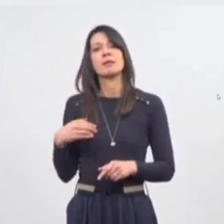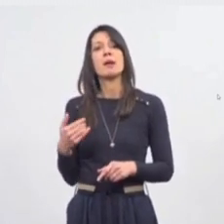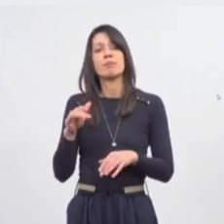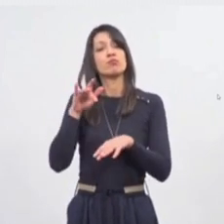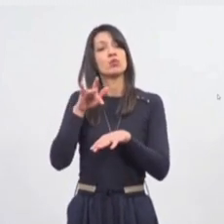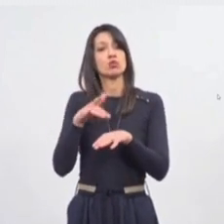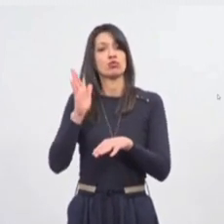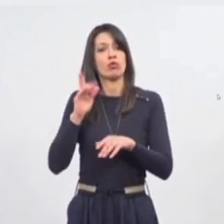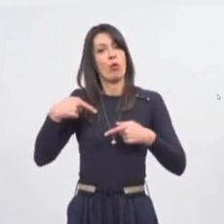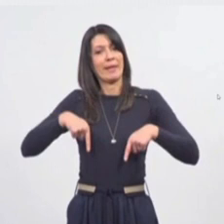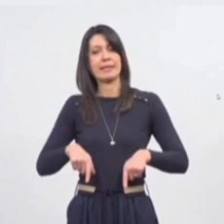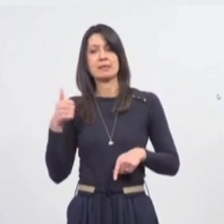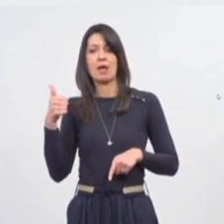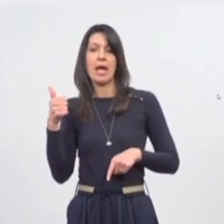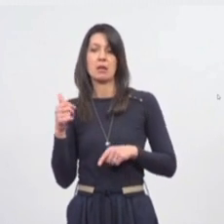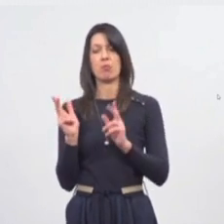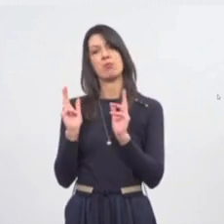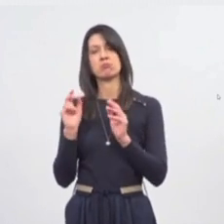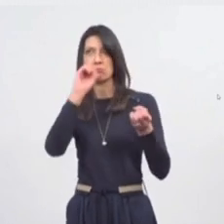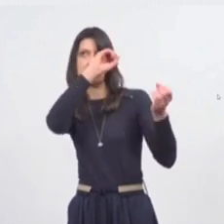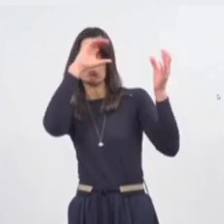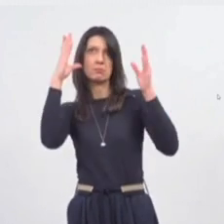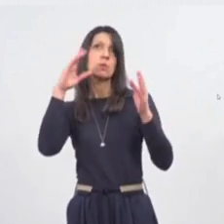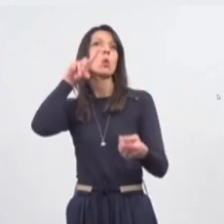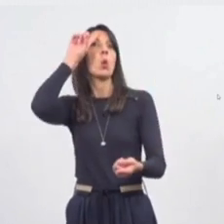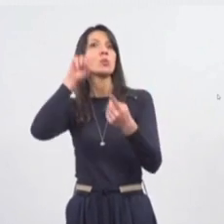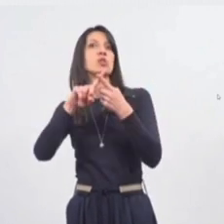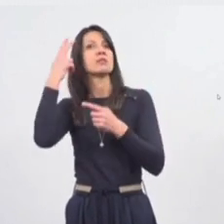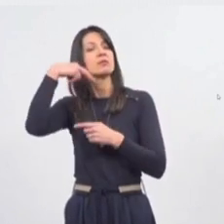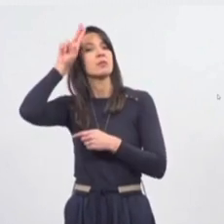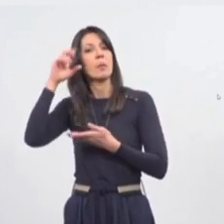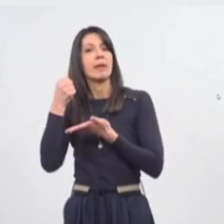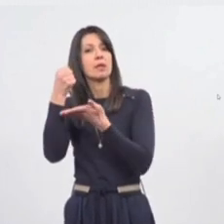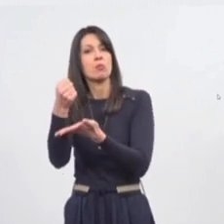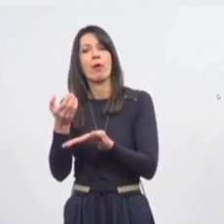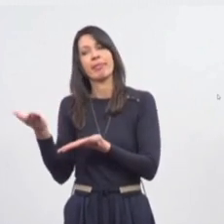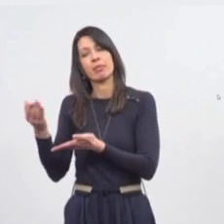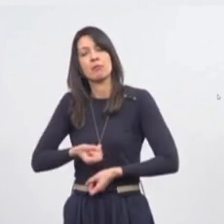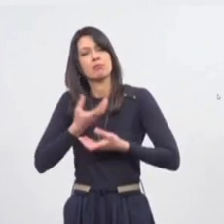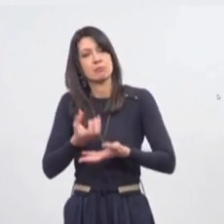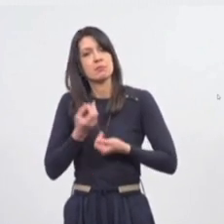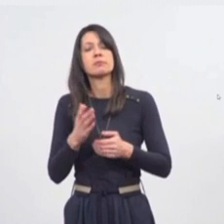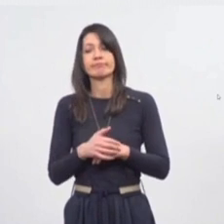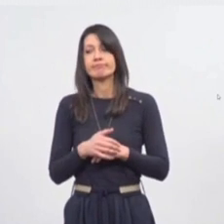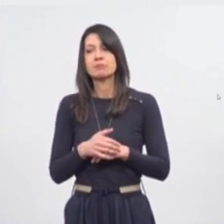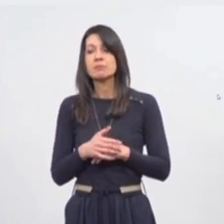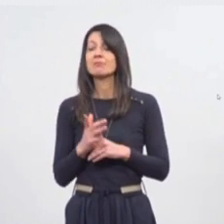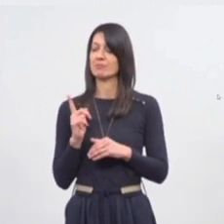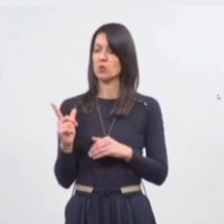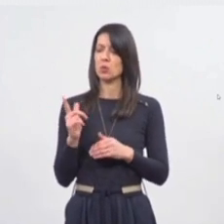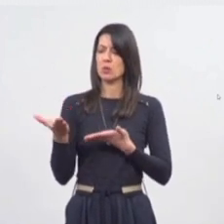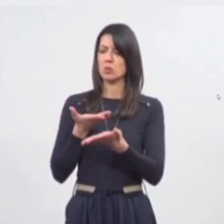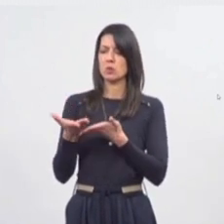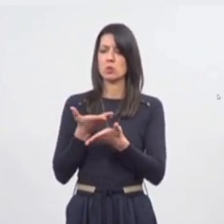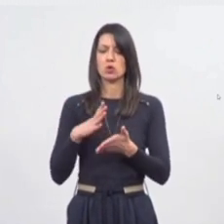part de sa vision des enjeux européens du patrimoine. Nos discussions étaient organisées en deux temps,